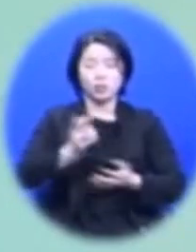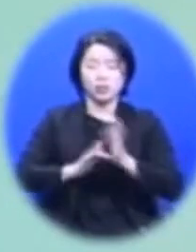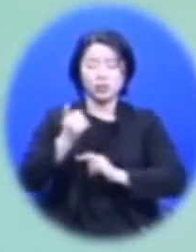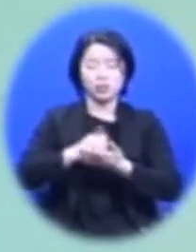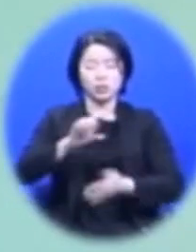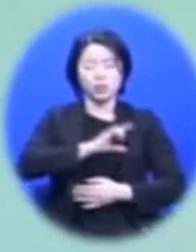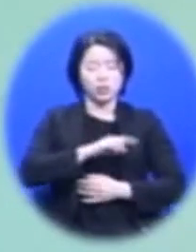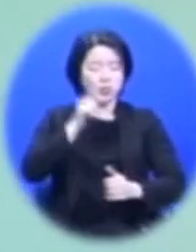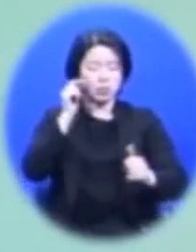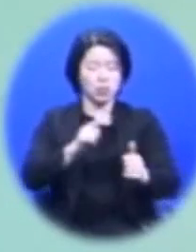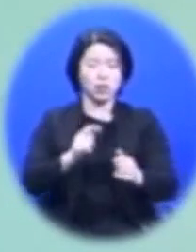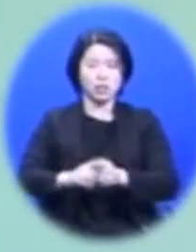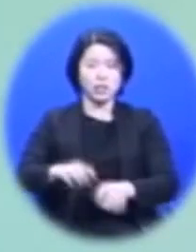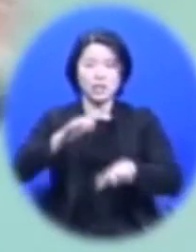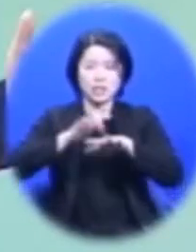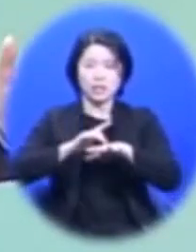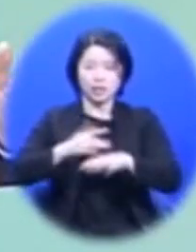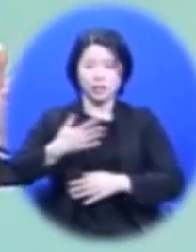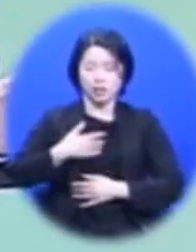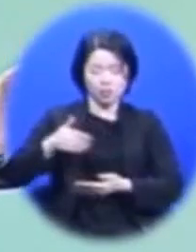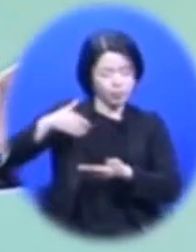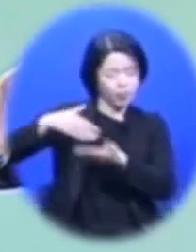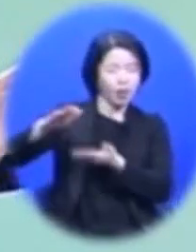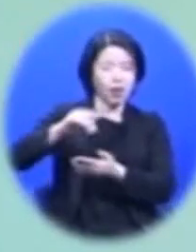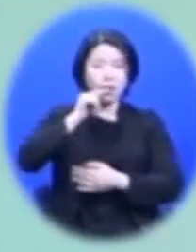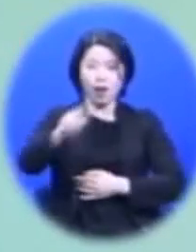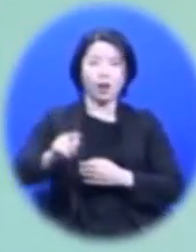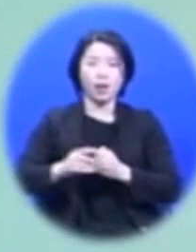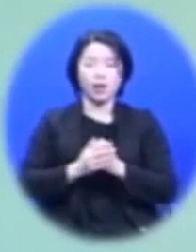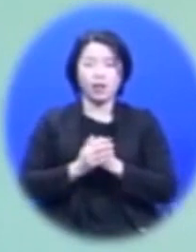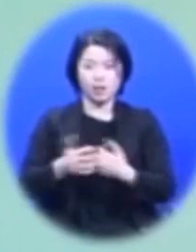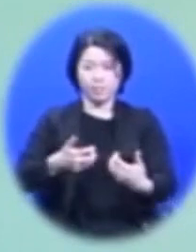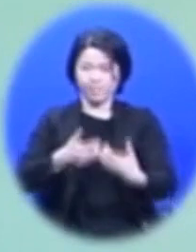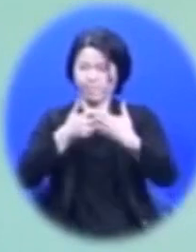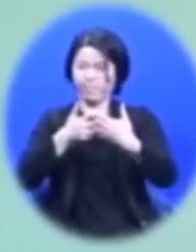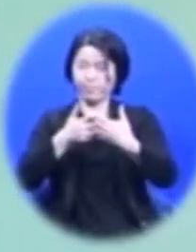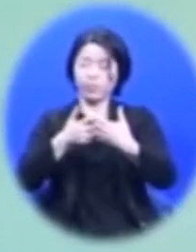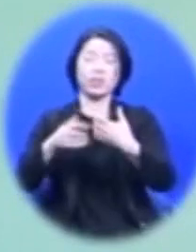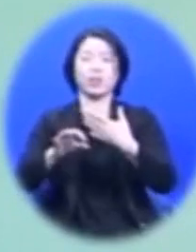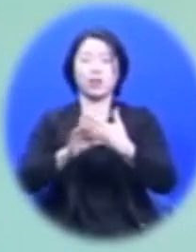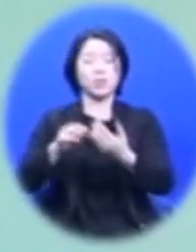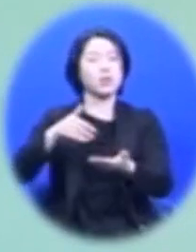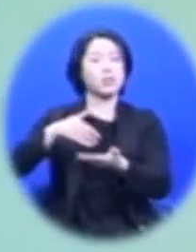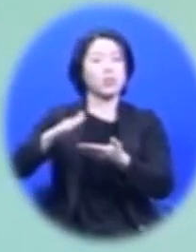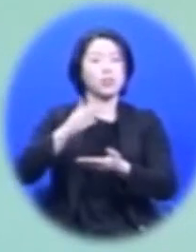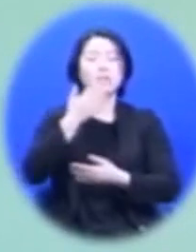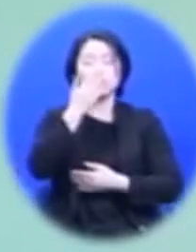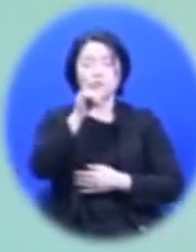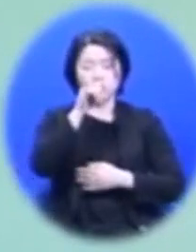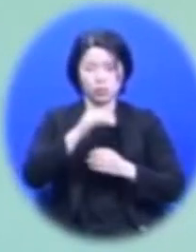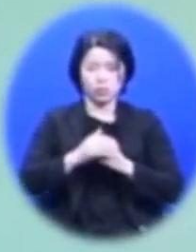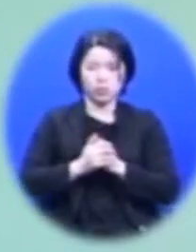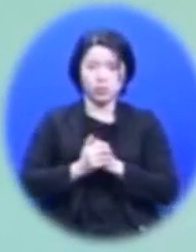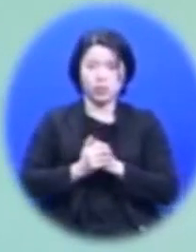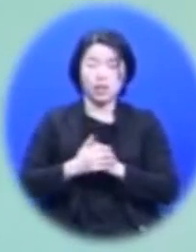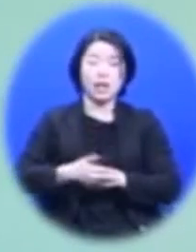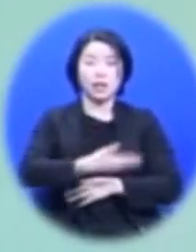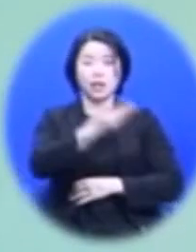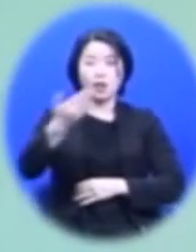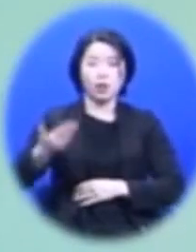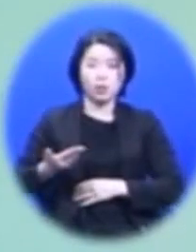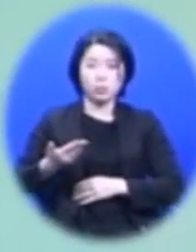명하니 사탄아 내게서 떠나가라 라고 대적하면 떠날 수밖에 없는 거죠.